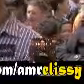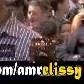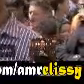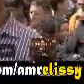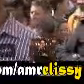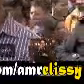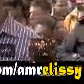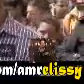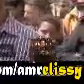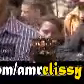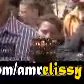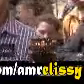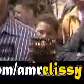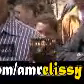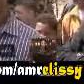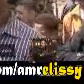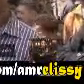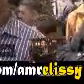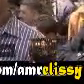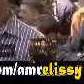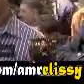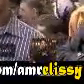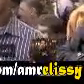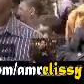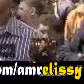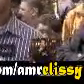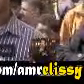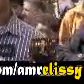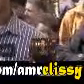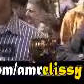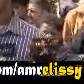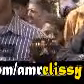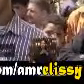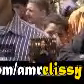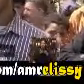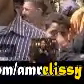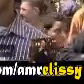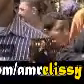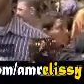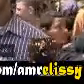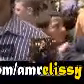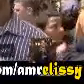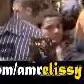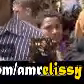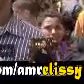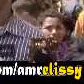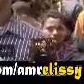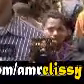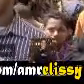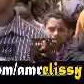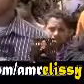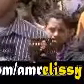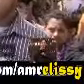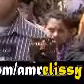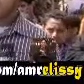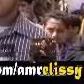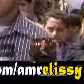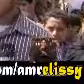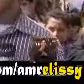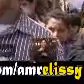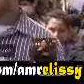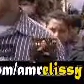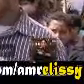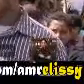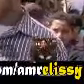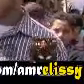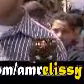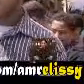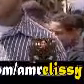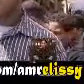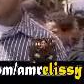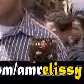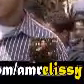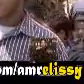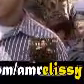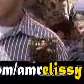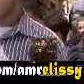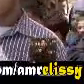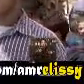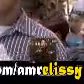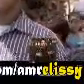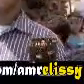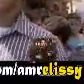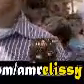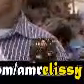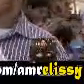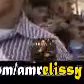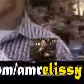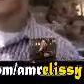عندنا صرف صحي، بالنسبه لنا الميه متلوثه. كان الفلاحين بتشتكي برضه من اعراض الكبد وفشل كلوي اللي بيحس المياه متلوثه